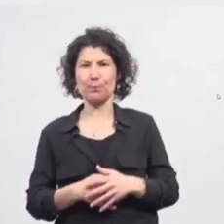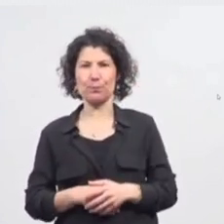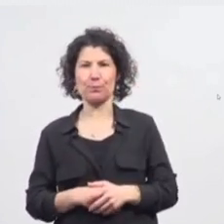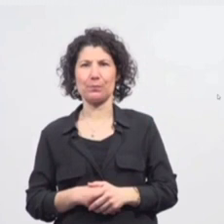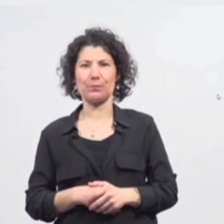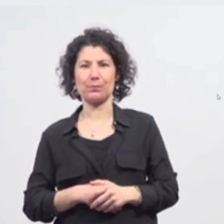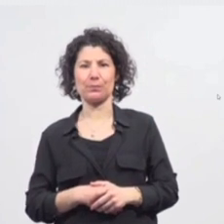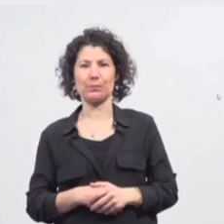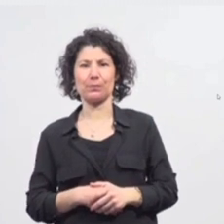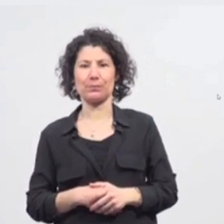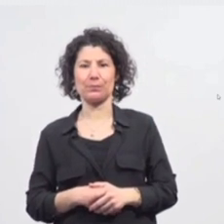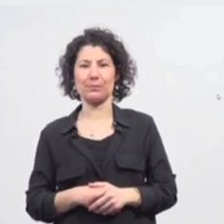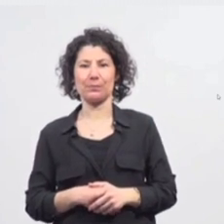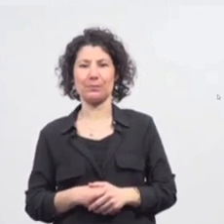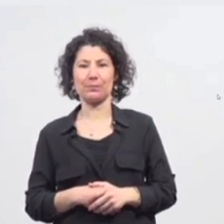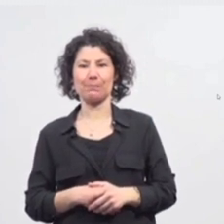merci beaucoup, madame.